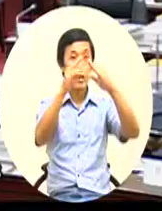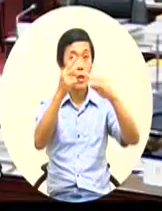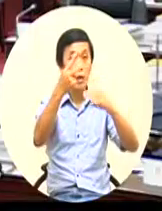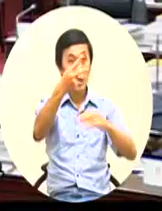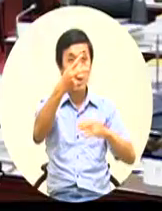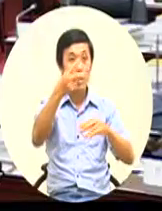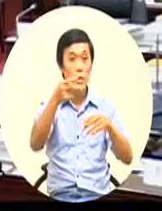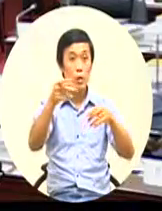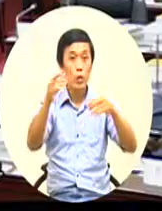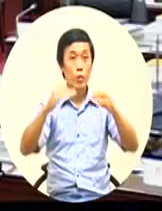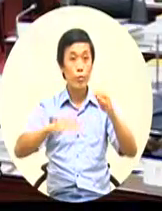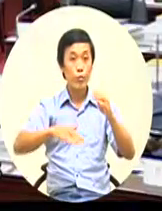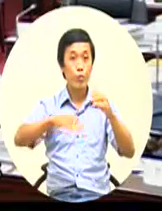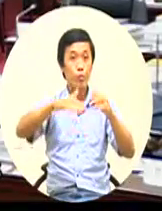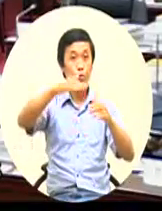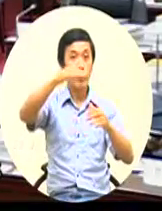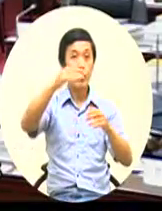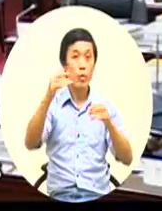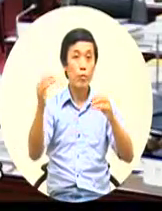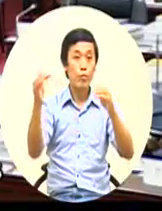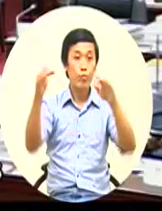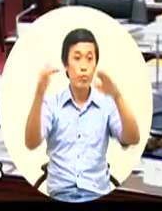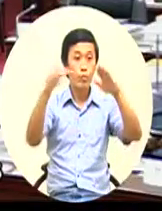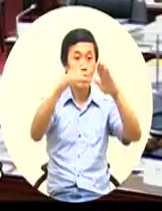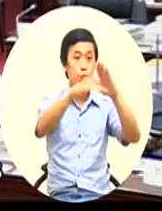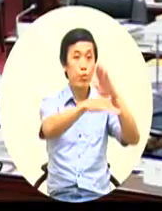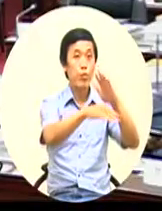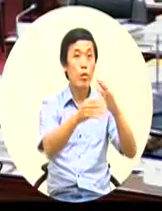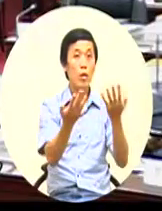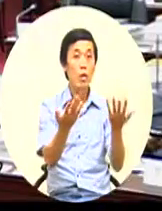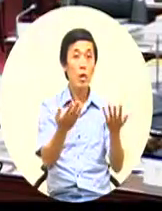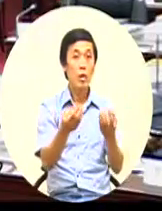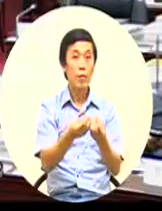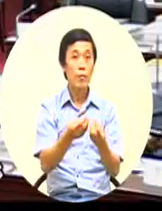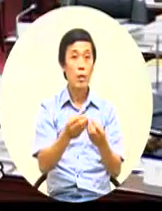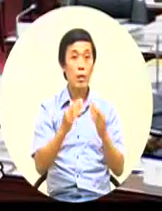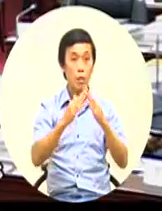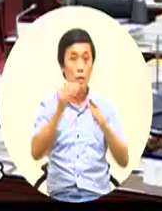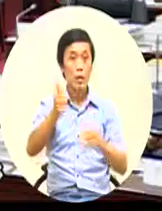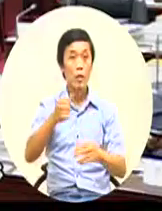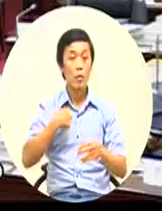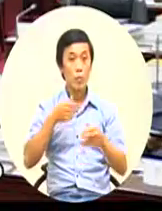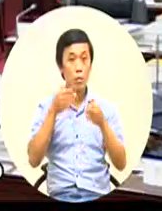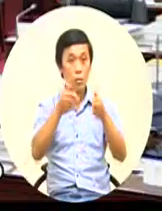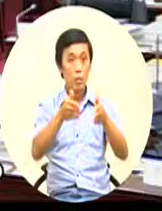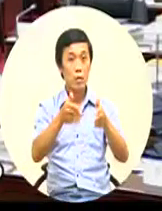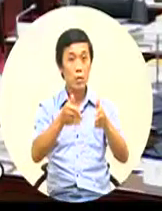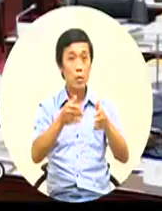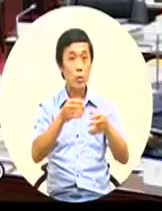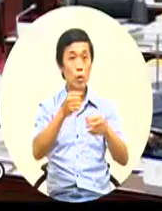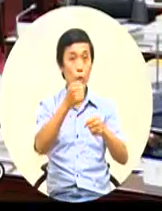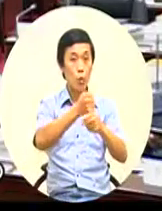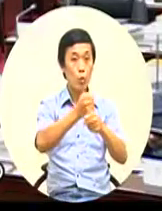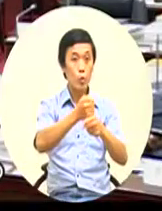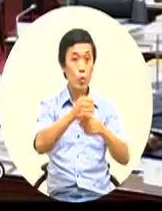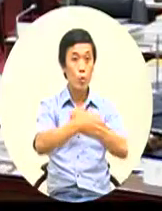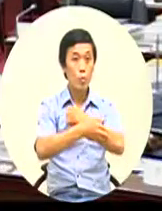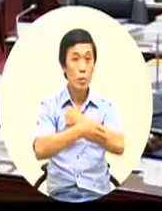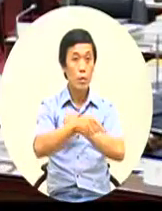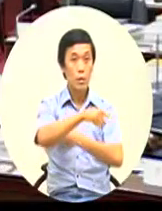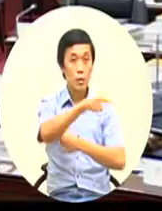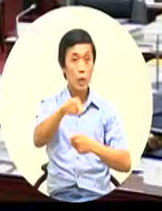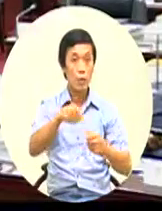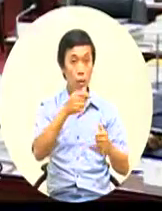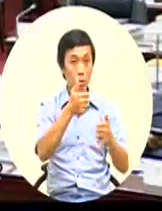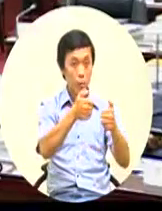谁？我想，市长，阮除了感谢一线、第一线的人员以外，阮嘛爱反映意